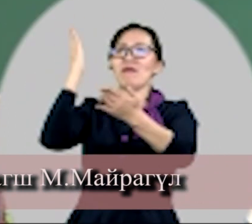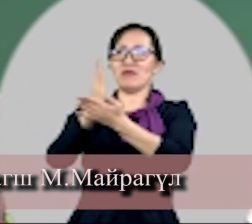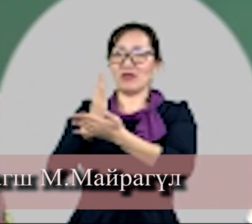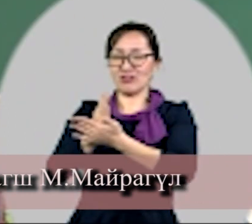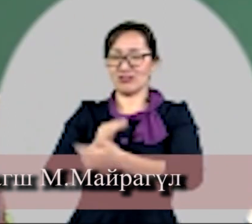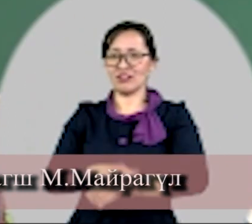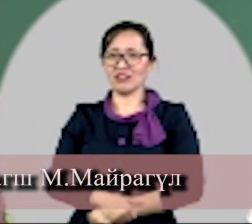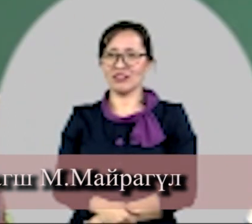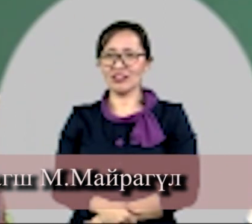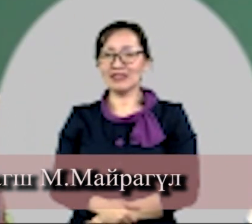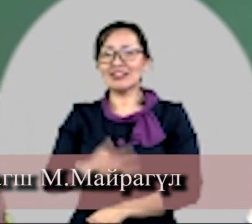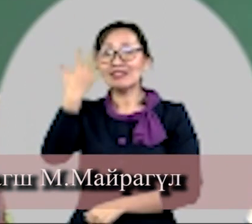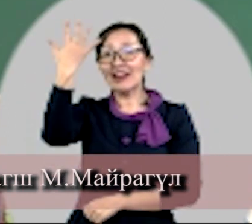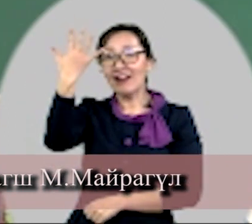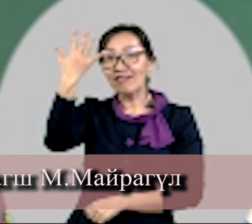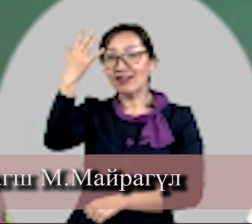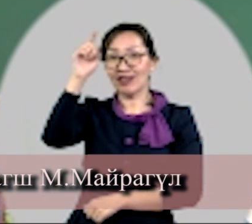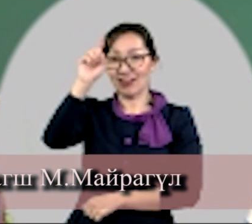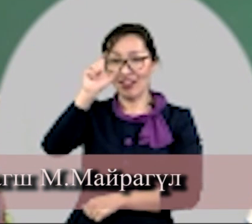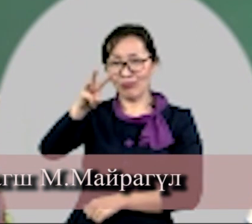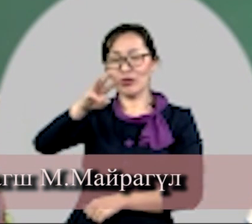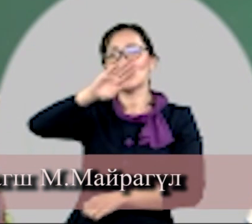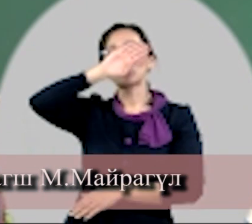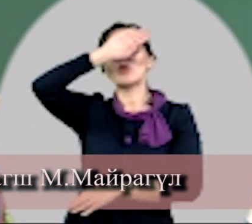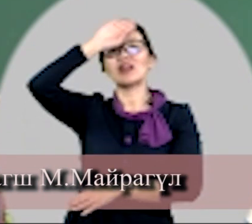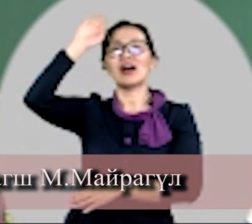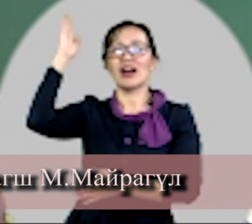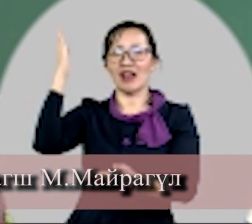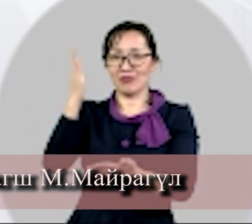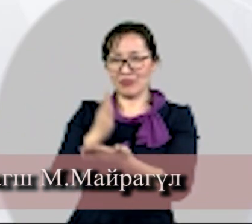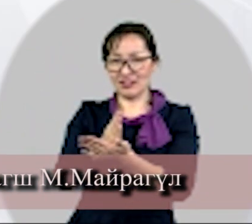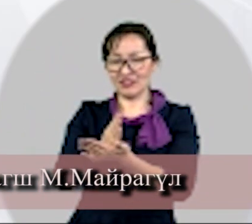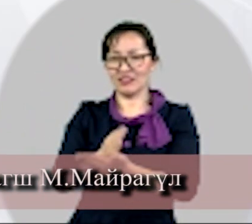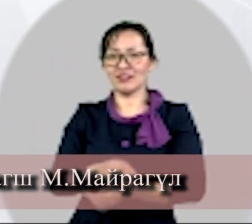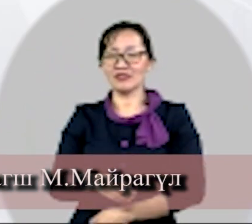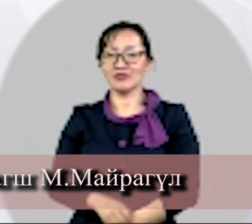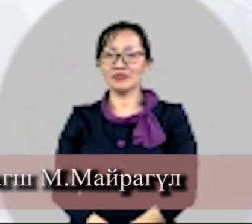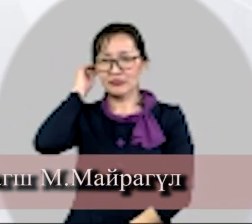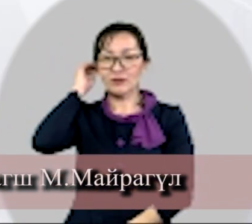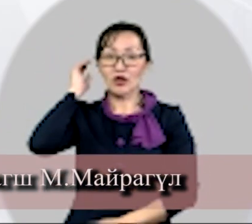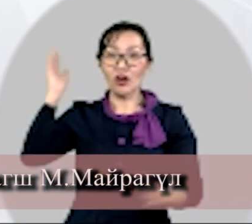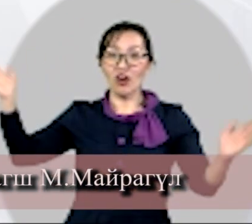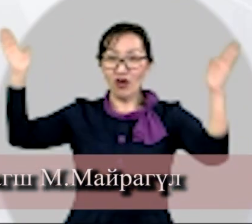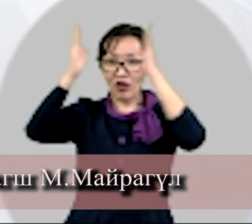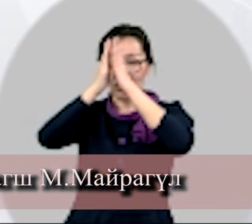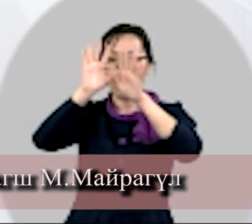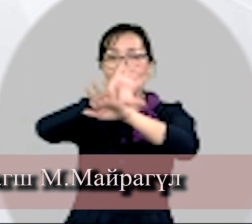бастаған. Кеш болғандықтан ауа райы түсіп, алу 1 градус суықтықты көрсетіп тұр.